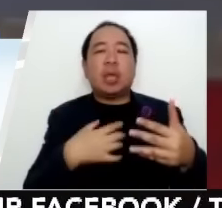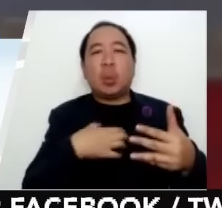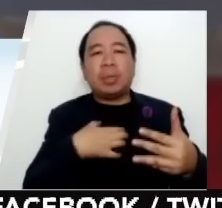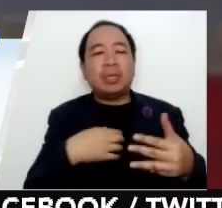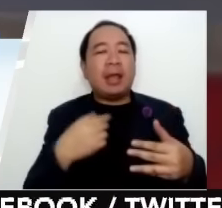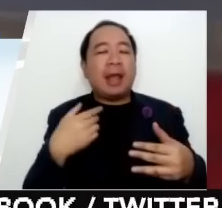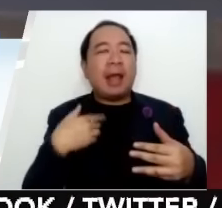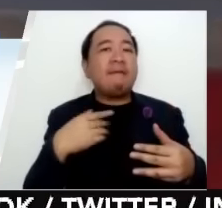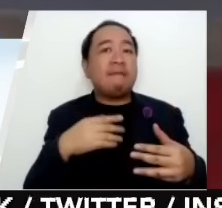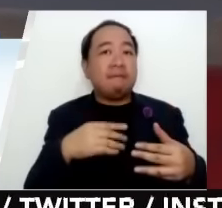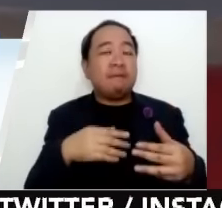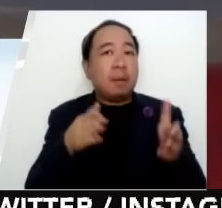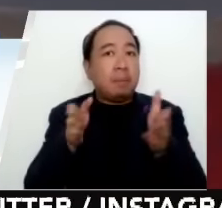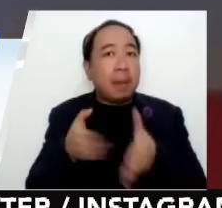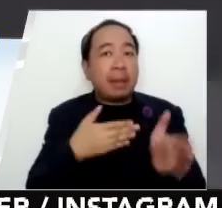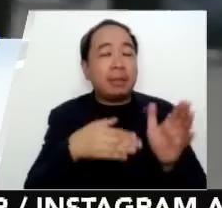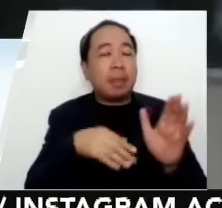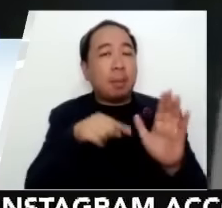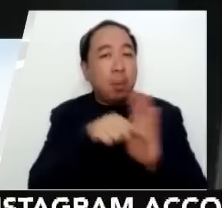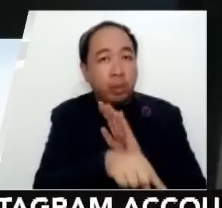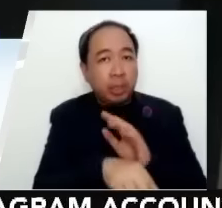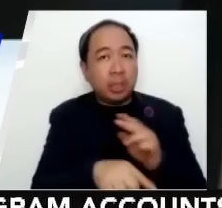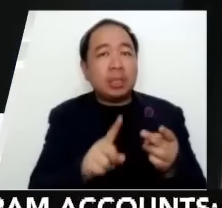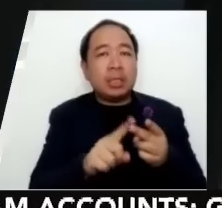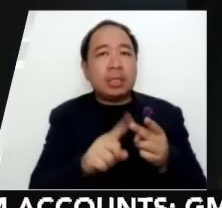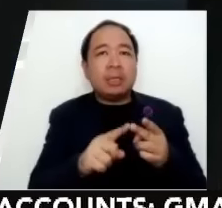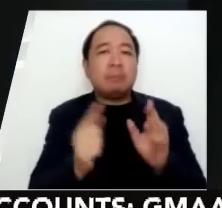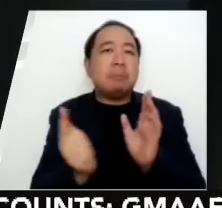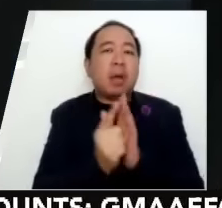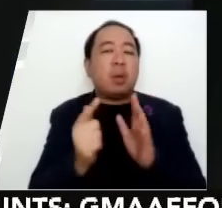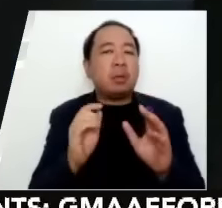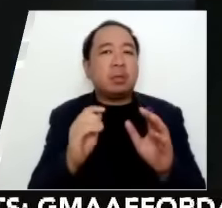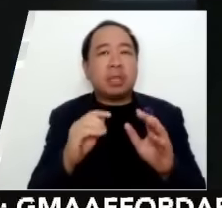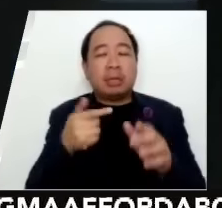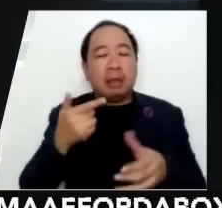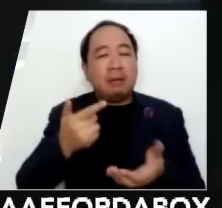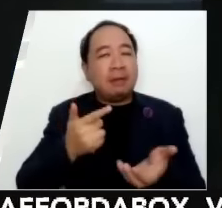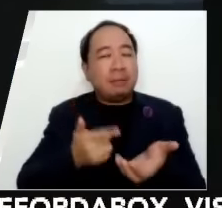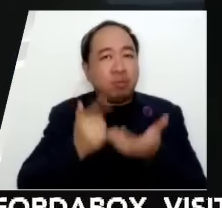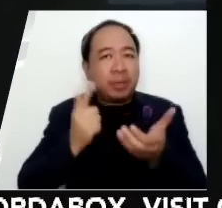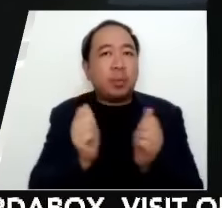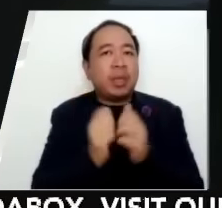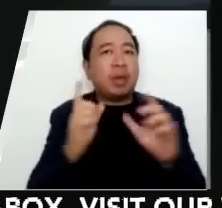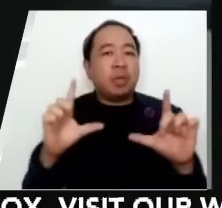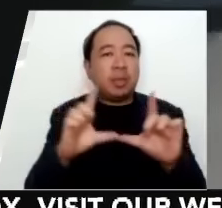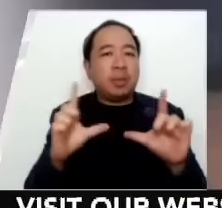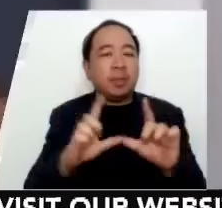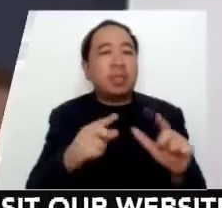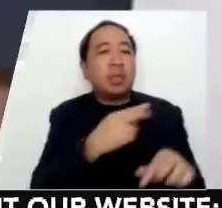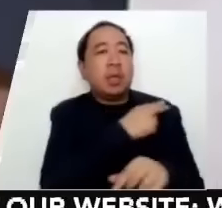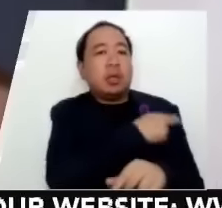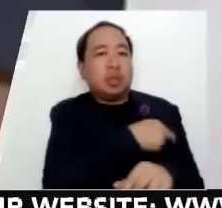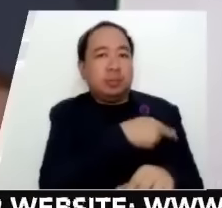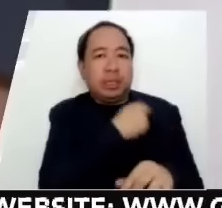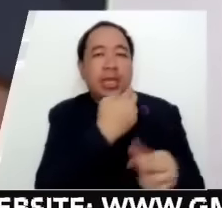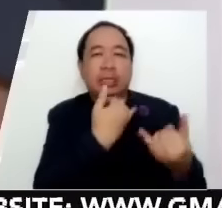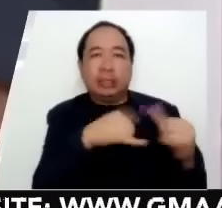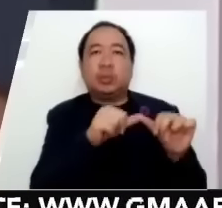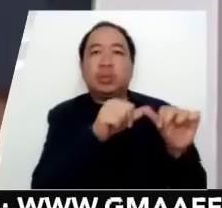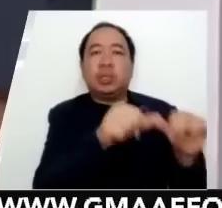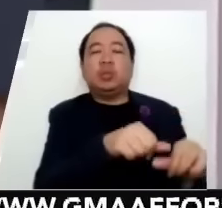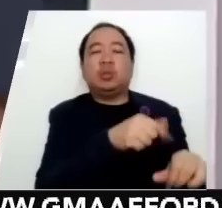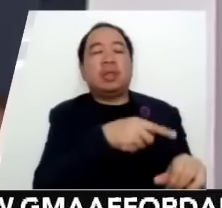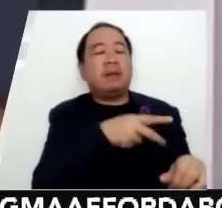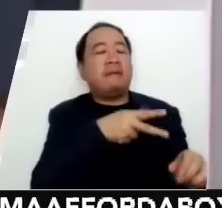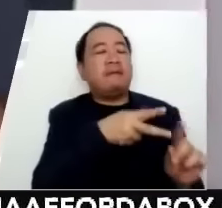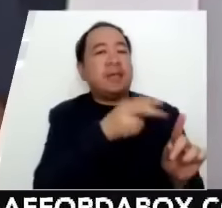at saka yung illegal possession of firearm. Nasa stable na kondisyon ang biktima na nagpapagaling pa sa ospital. Para sa GMA